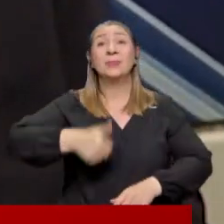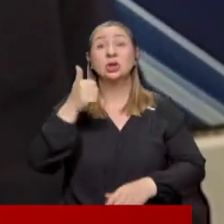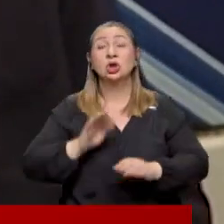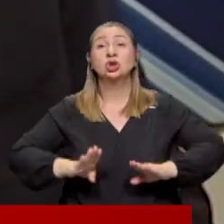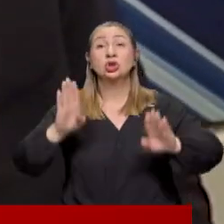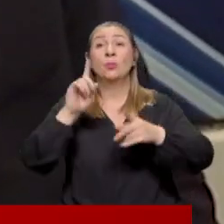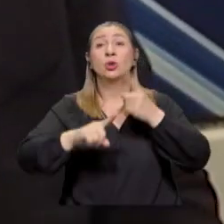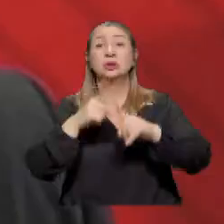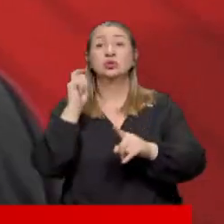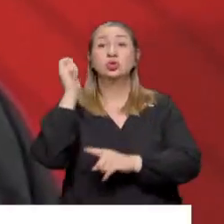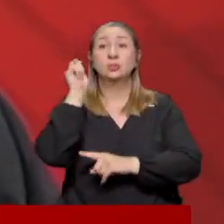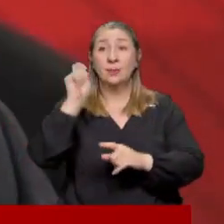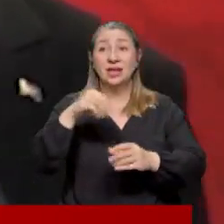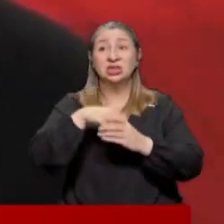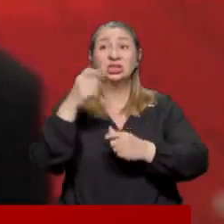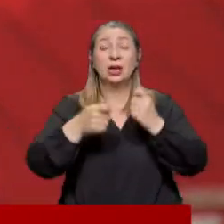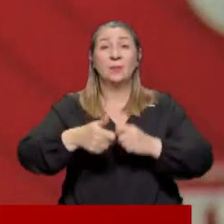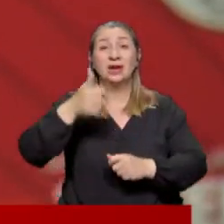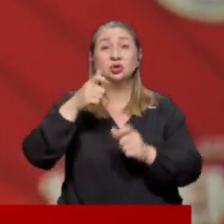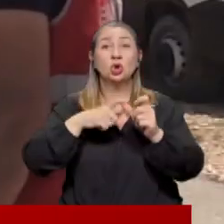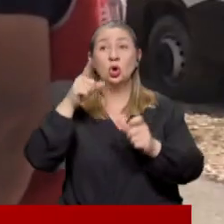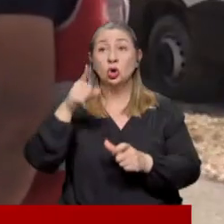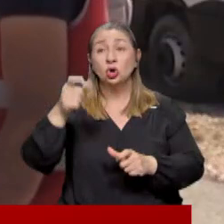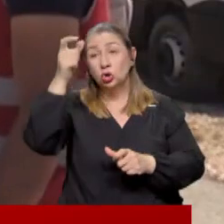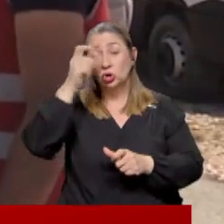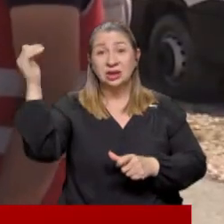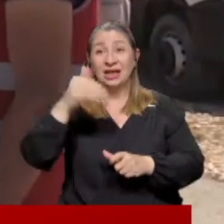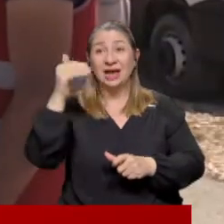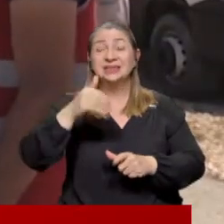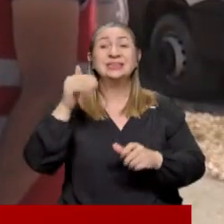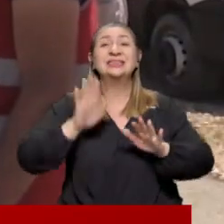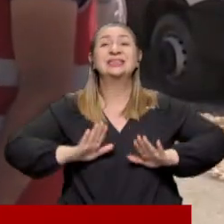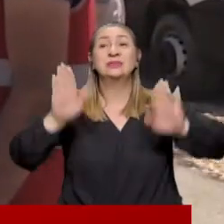göç politikası sunumu yapan İçişleri Bakanı Soylu, Türkiye'ye